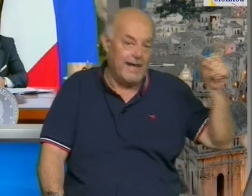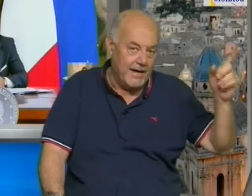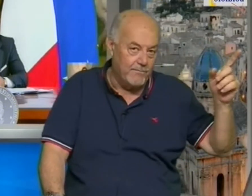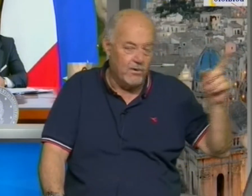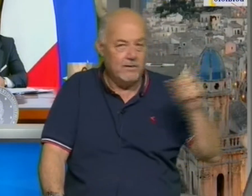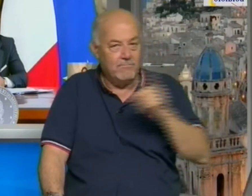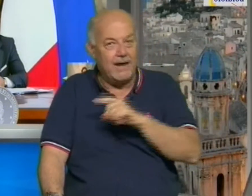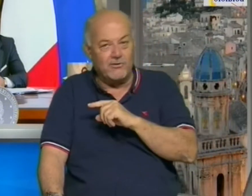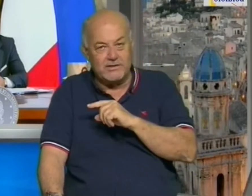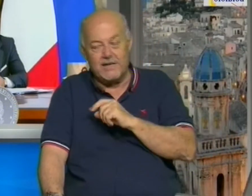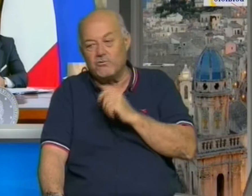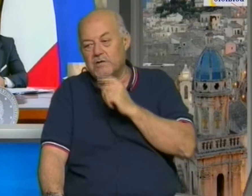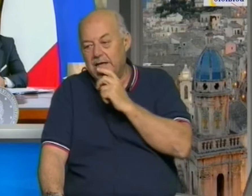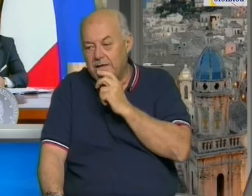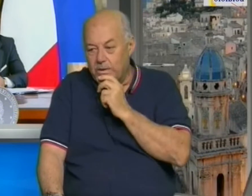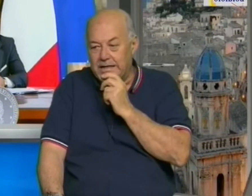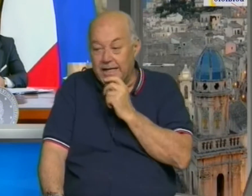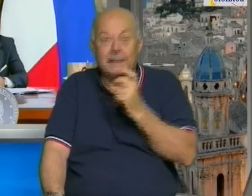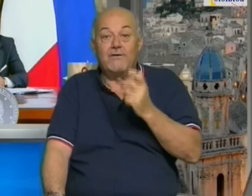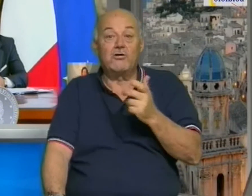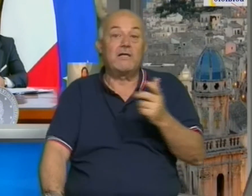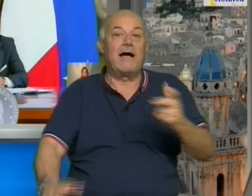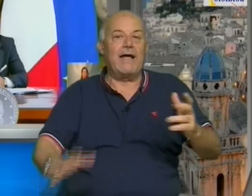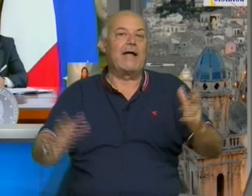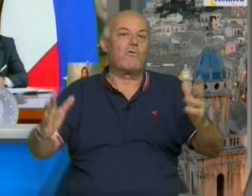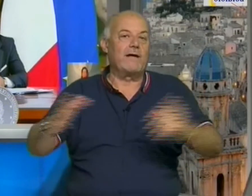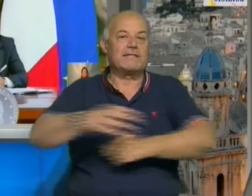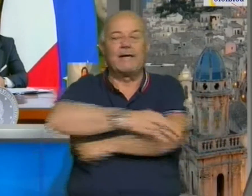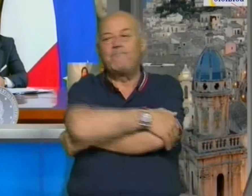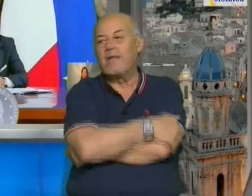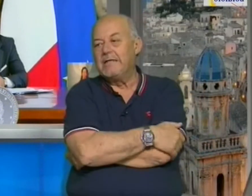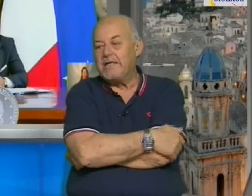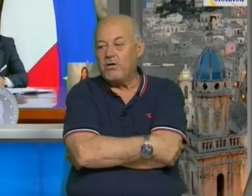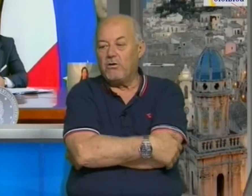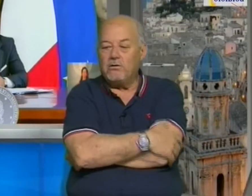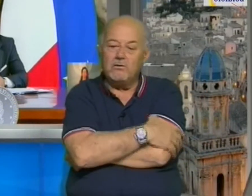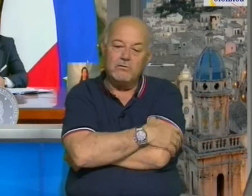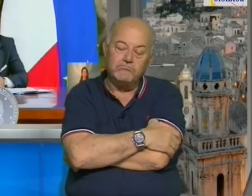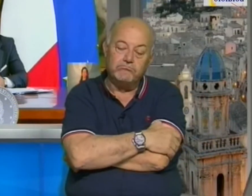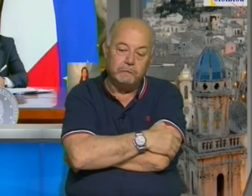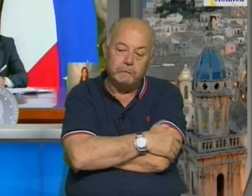Catania, Palermo, manco Siracusa. Quindi l'alta velocità è questa. Io